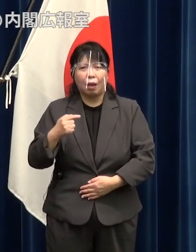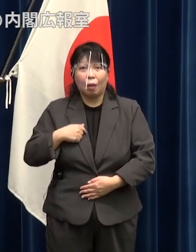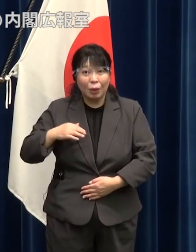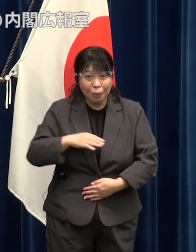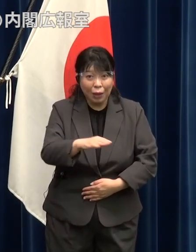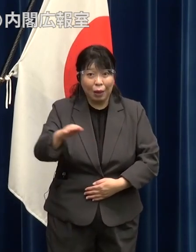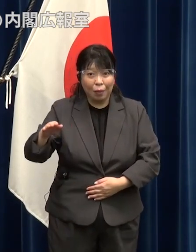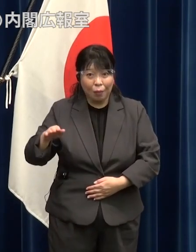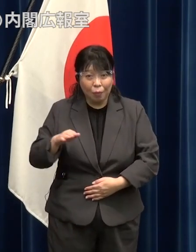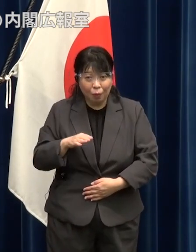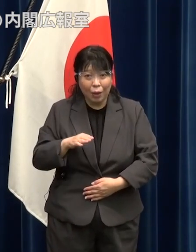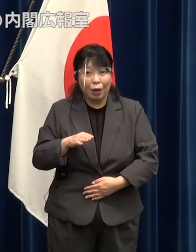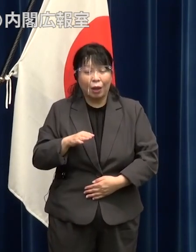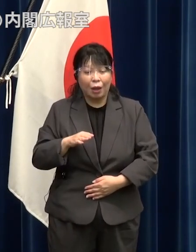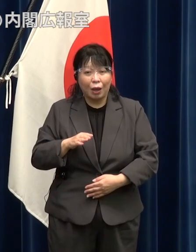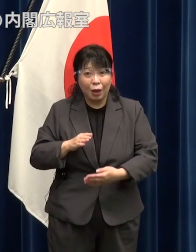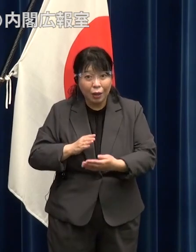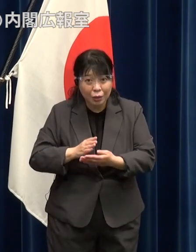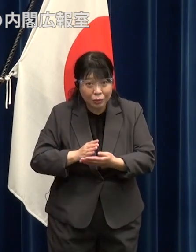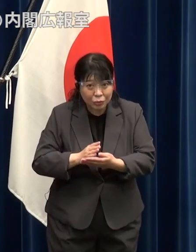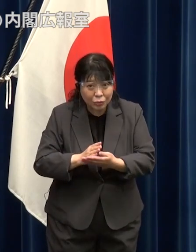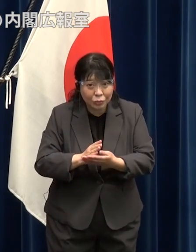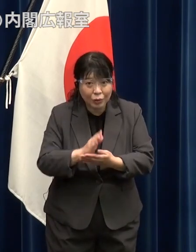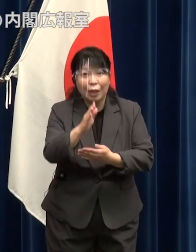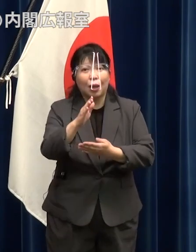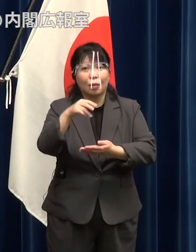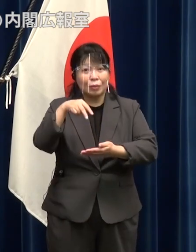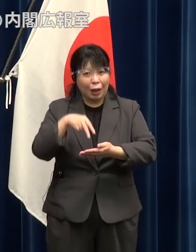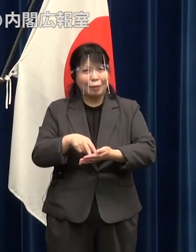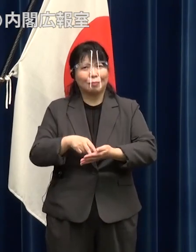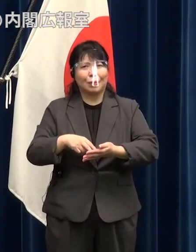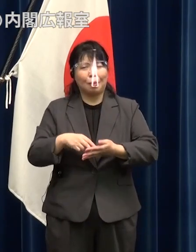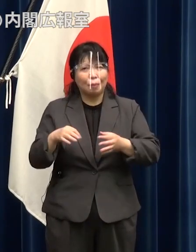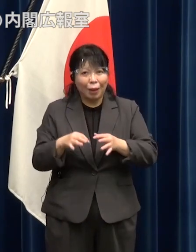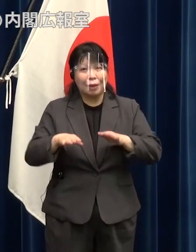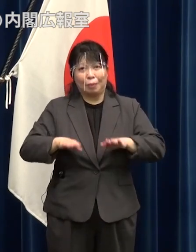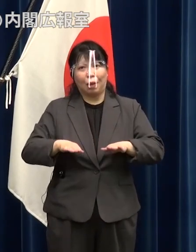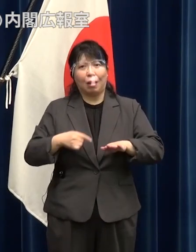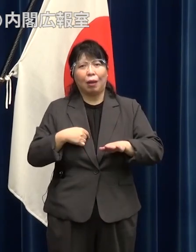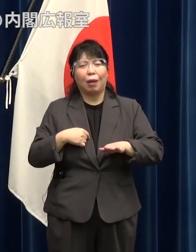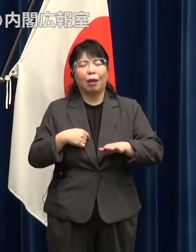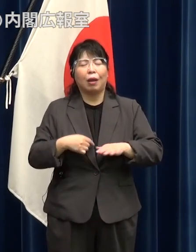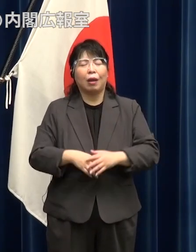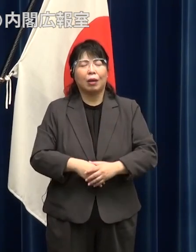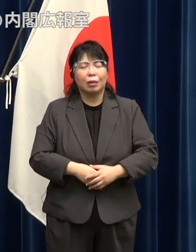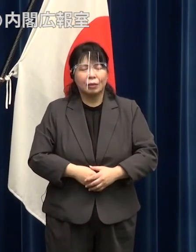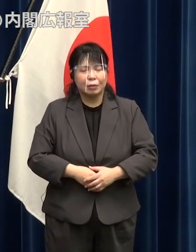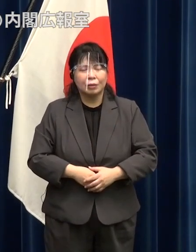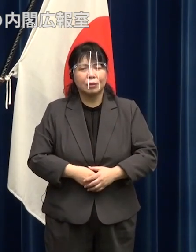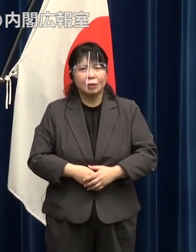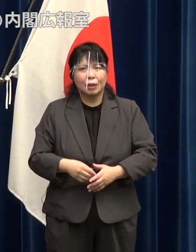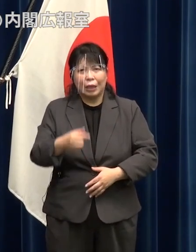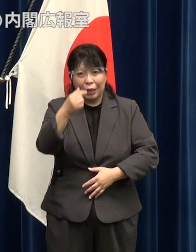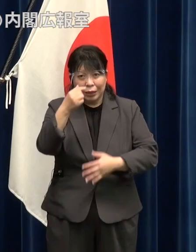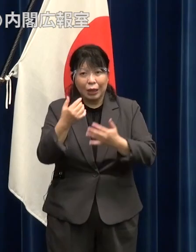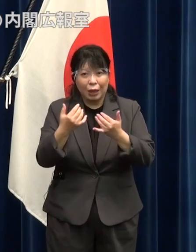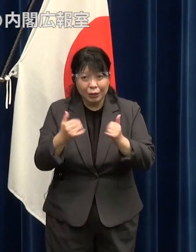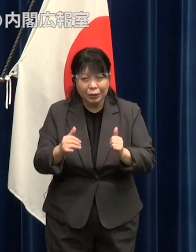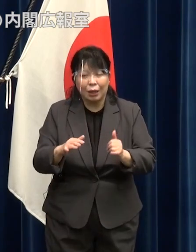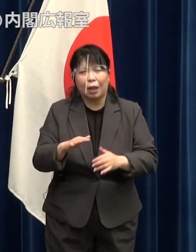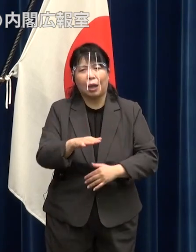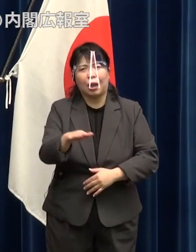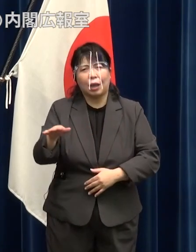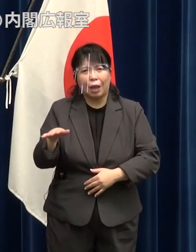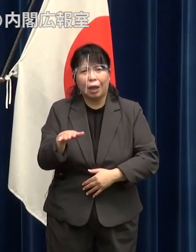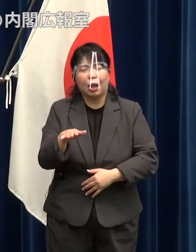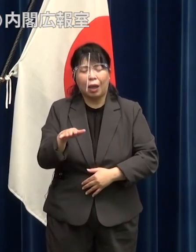たなスタート地点に立ったばかりです。被害者がこの制度を利用しやすい